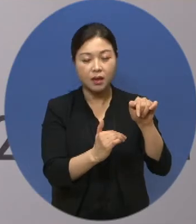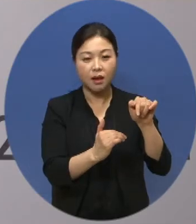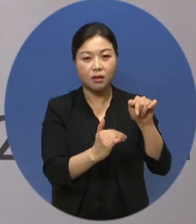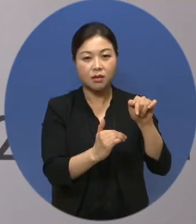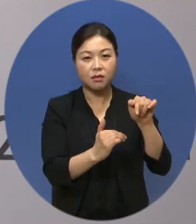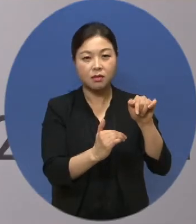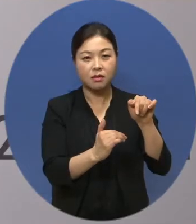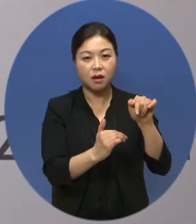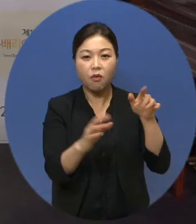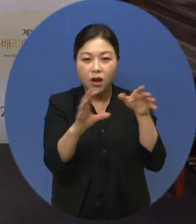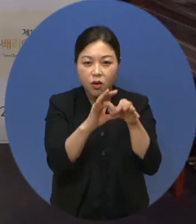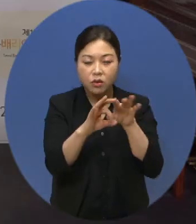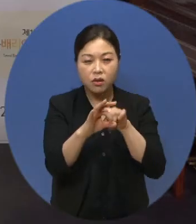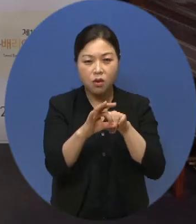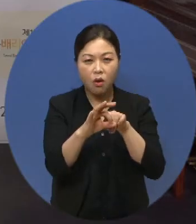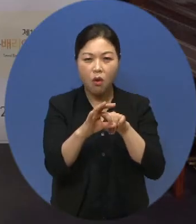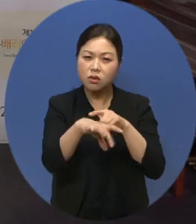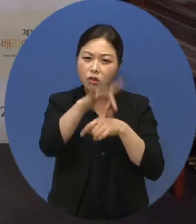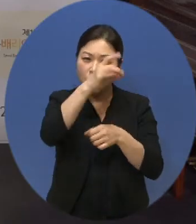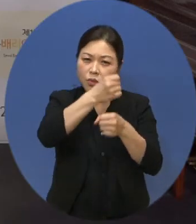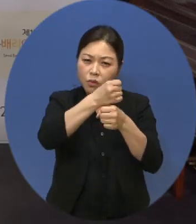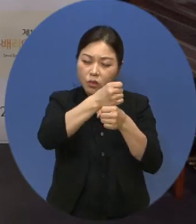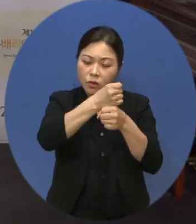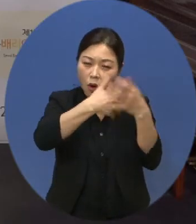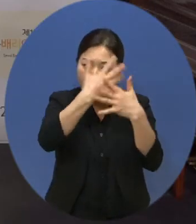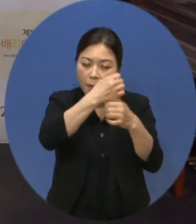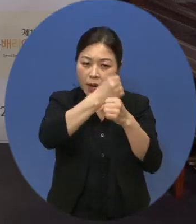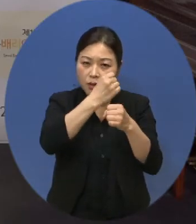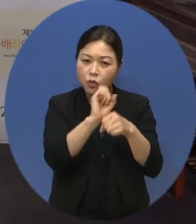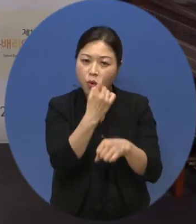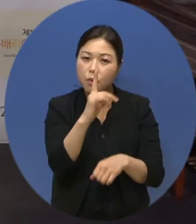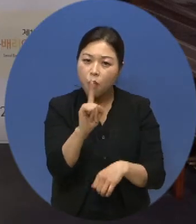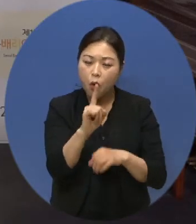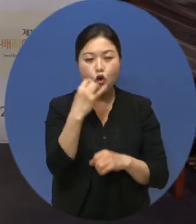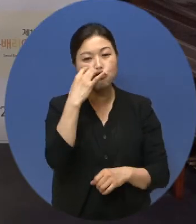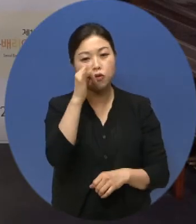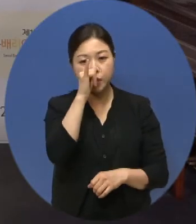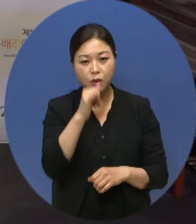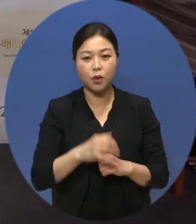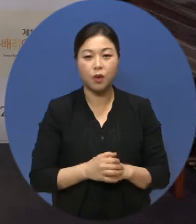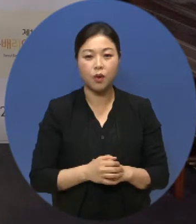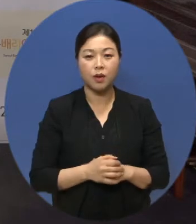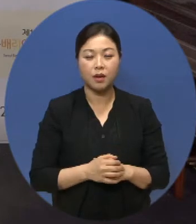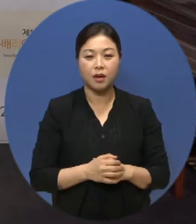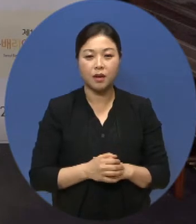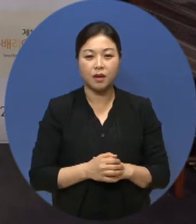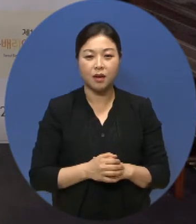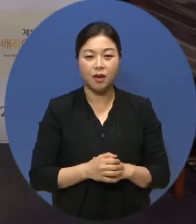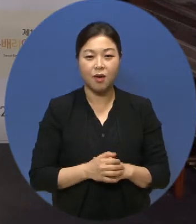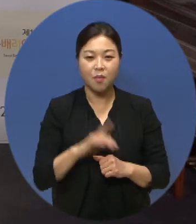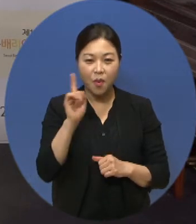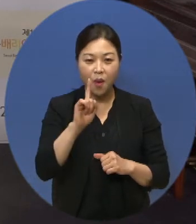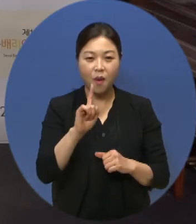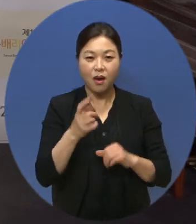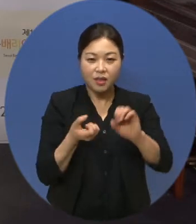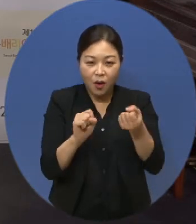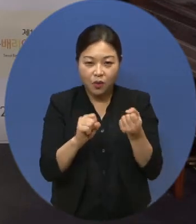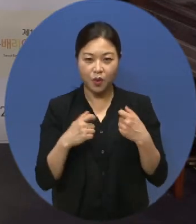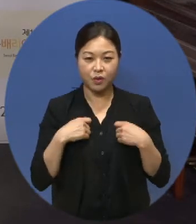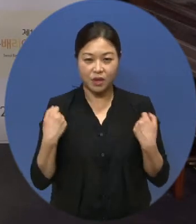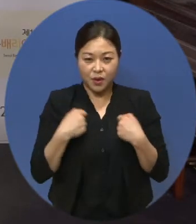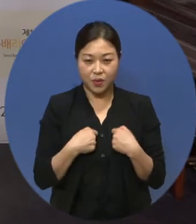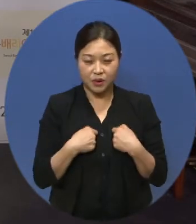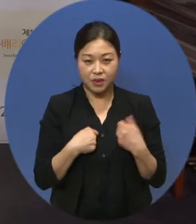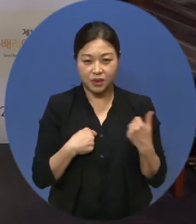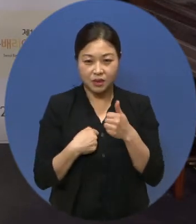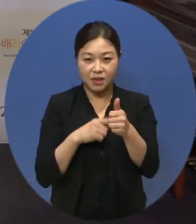개인적으로 궁금했었고 네. 그리고 이제 아무래도 이건 스포는 아니지만 그 태권도복을 입고 나오시는 그